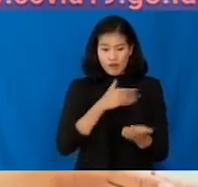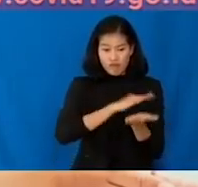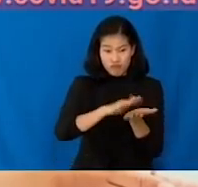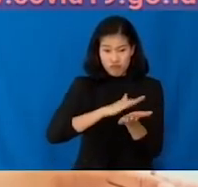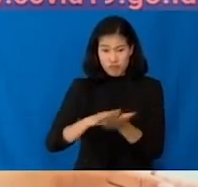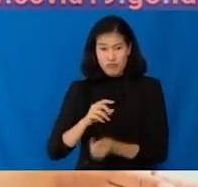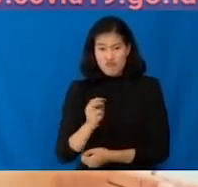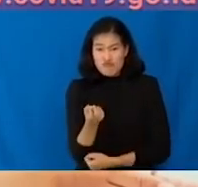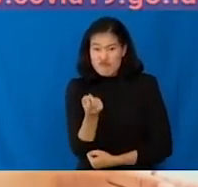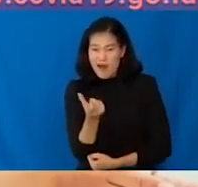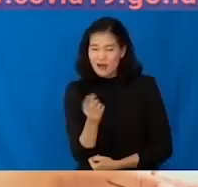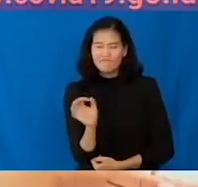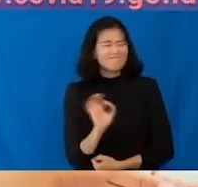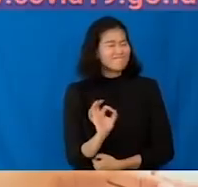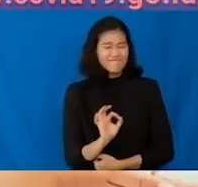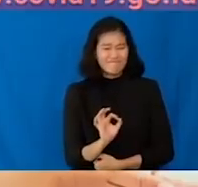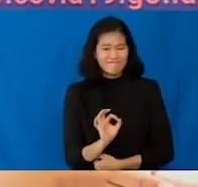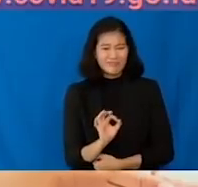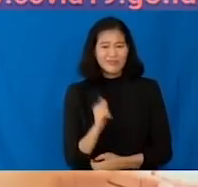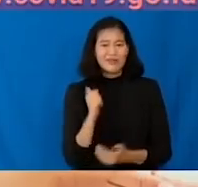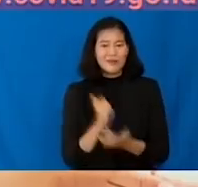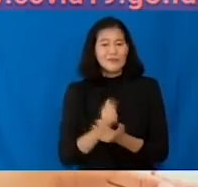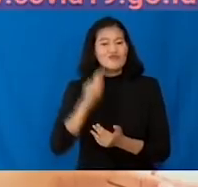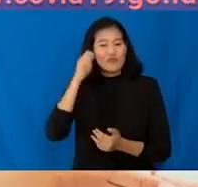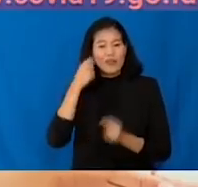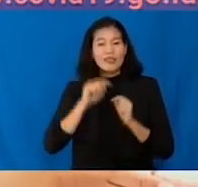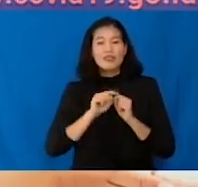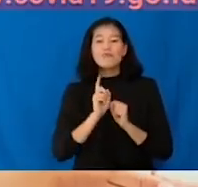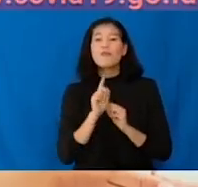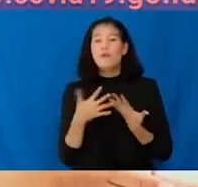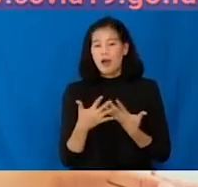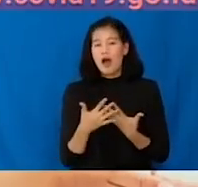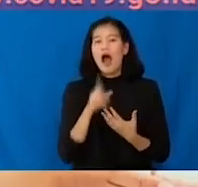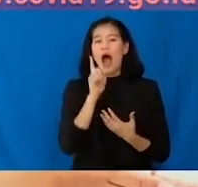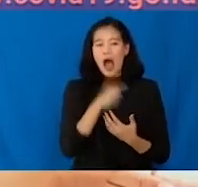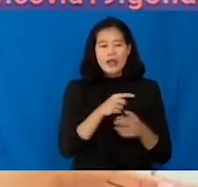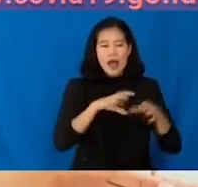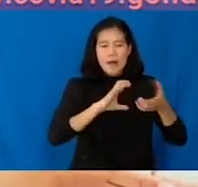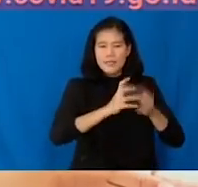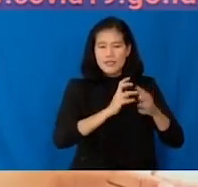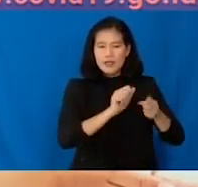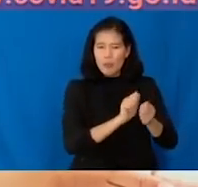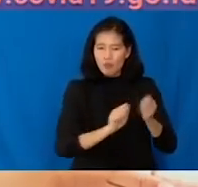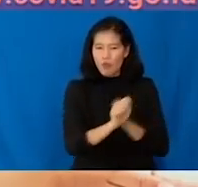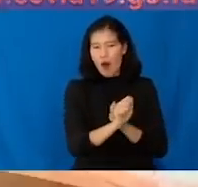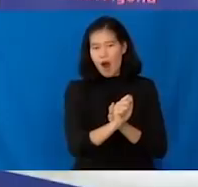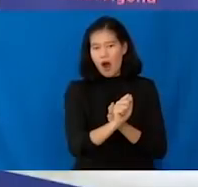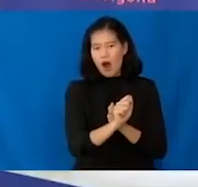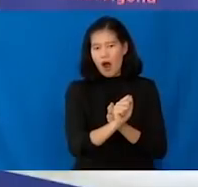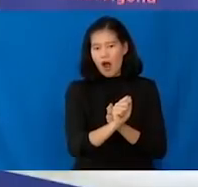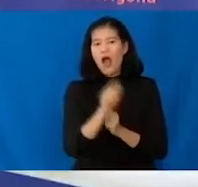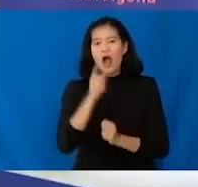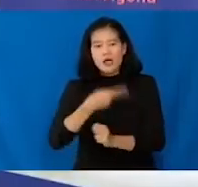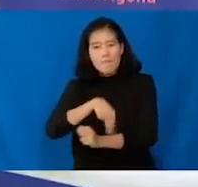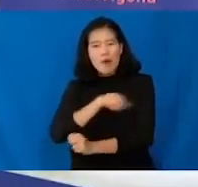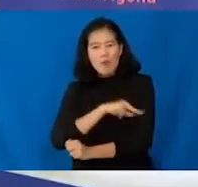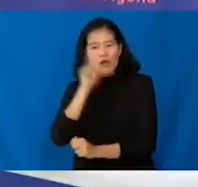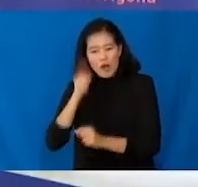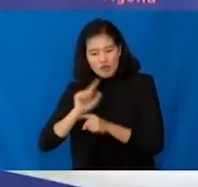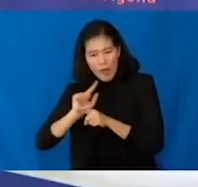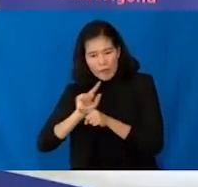pasti akan membutuhkan perubahan pada setting mesin kemudian melatih SDM dan kemudian menyiapkan